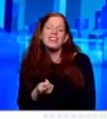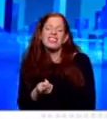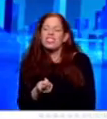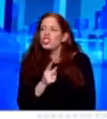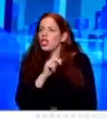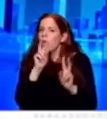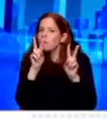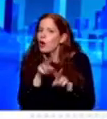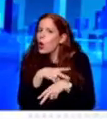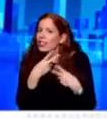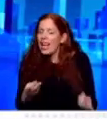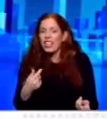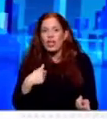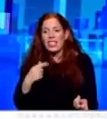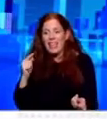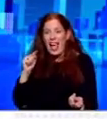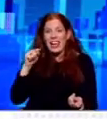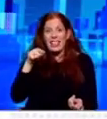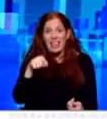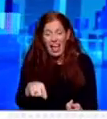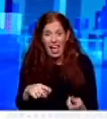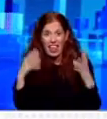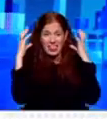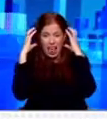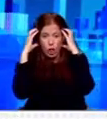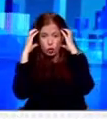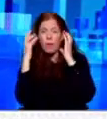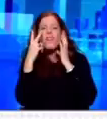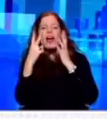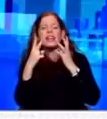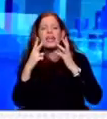שלא ייתכן שאני אגיע לכיוון תל השומר ואני רואה הפגנה